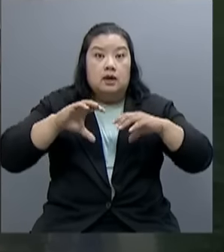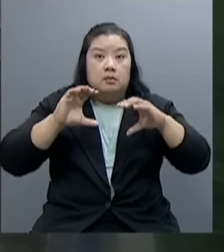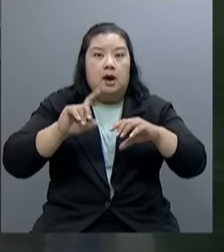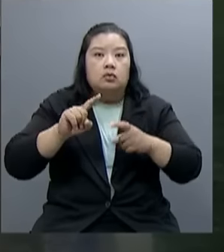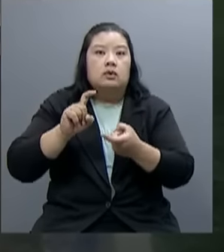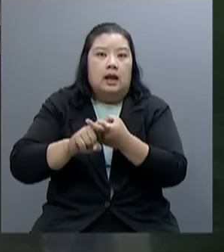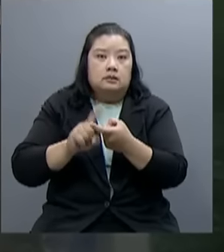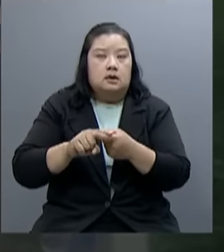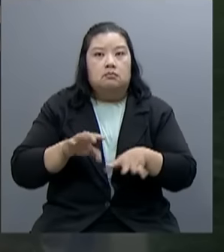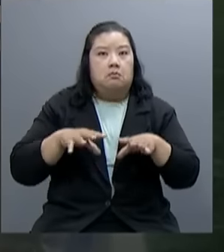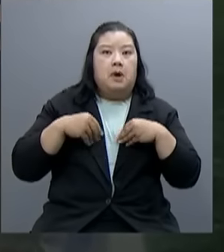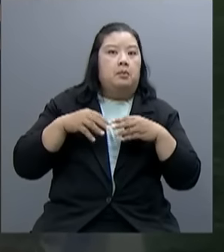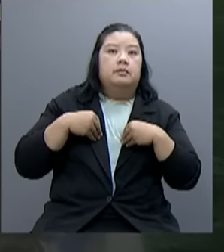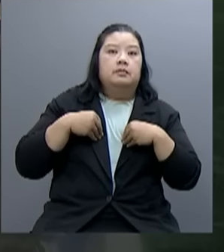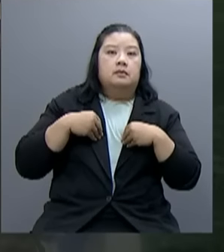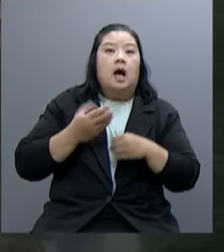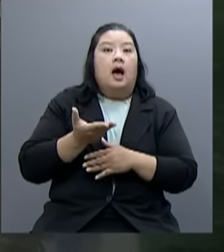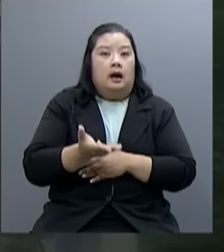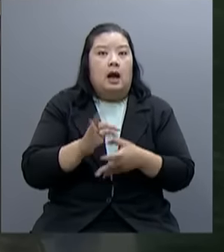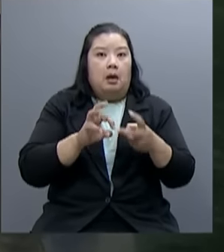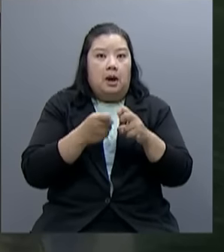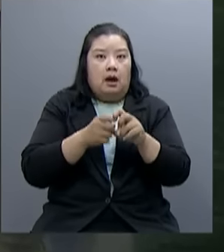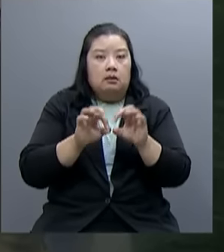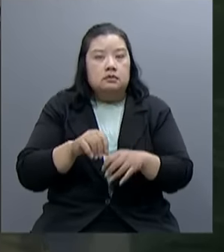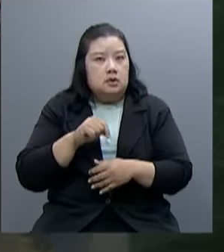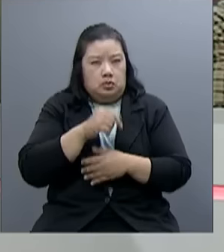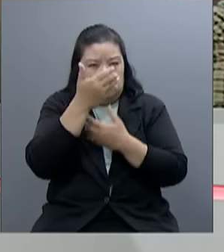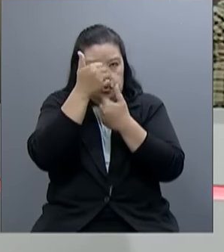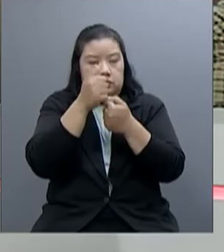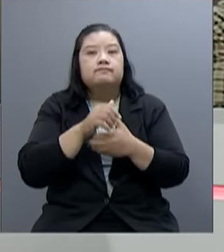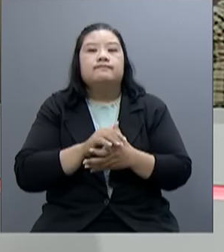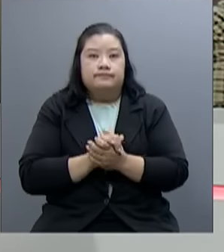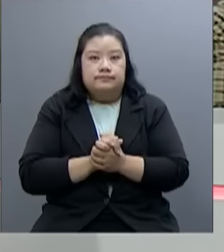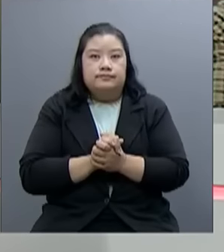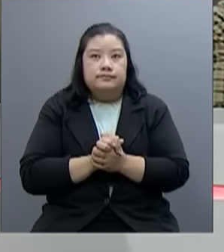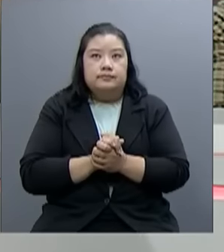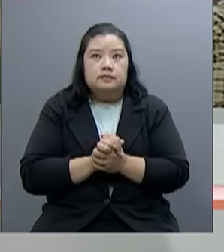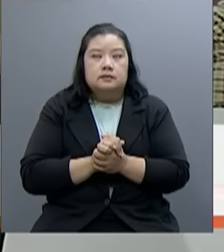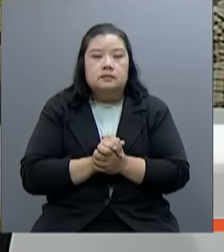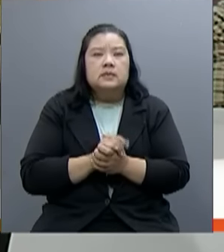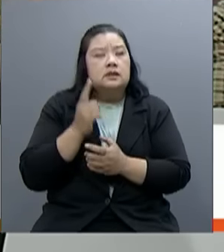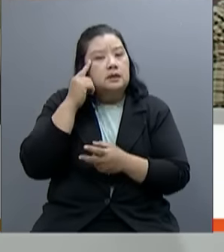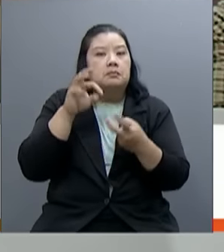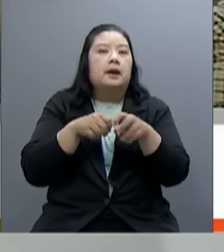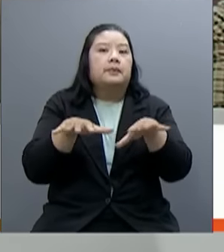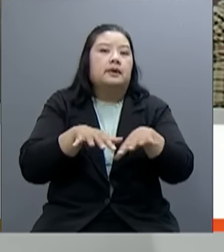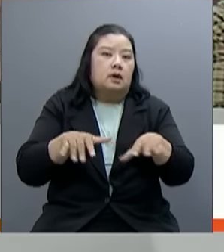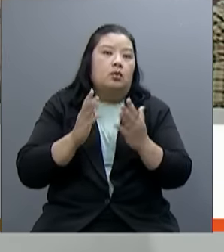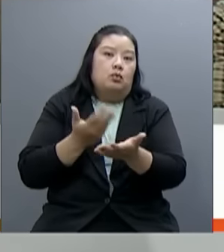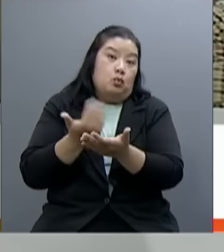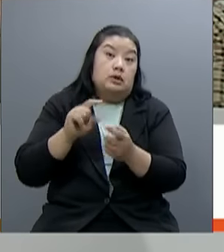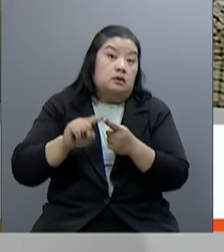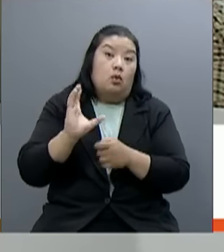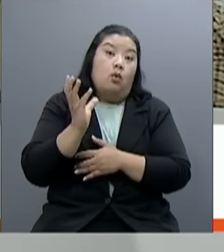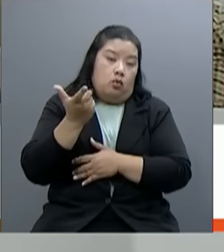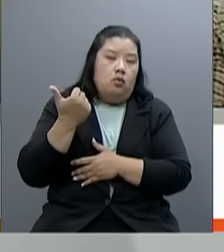ปฏิเสธนะคะแต่ว่าประเด็นเนี้ยถือเป็นประเด็นใหญ่ที่มองข้ามได้ยากค่ะเป็นเรื่องปกตินะคะคุณผู้ชมที่นักธุรกิจระดับโลกจะรู้